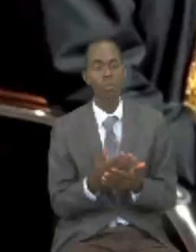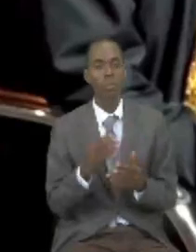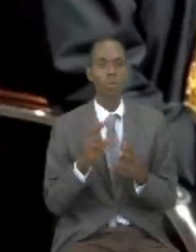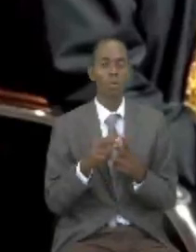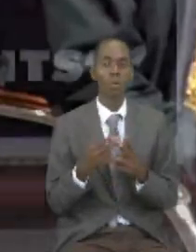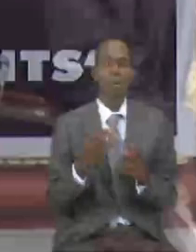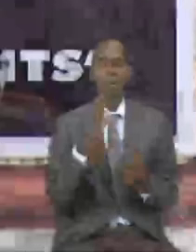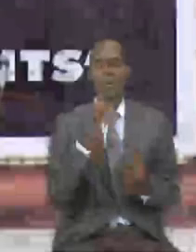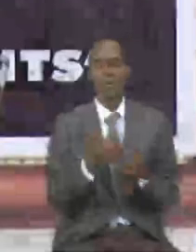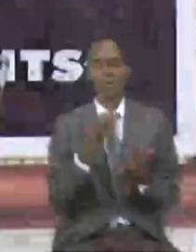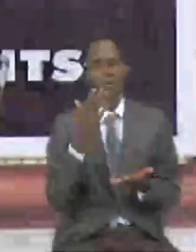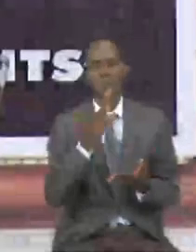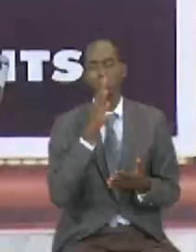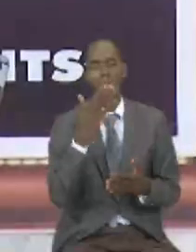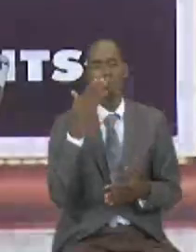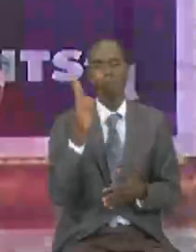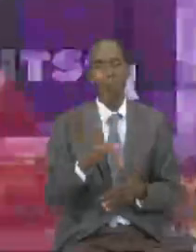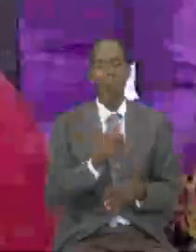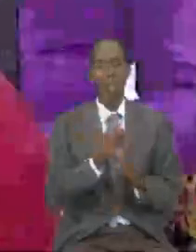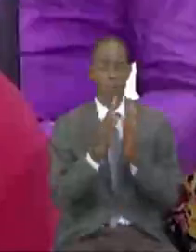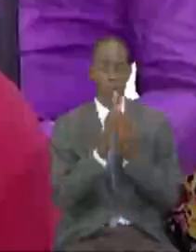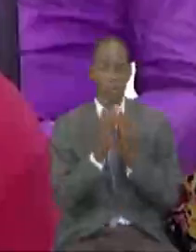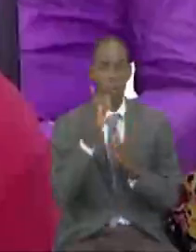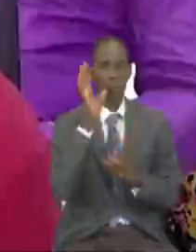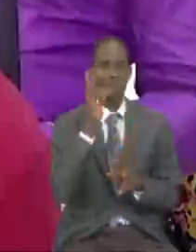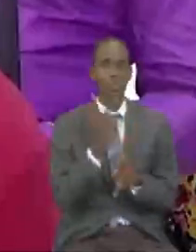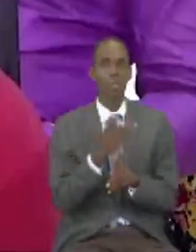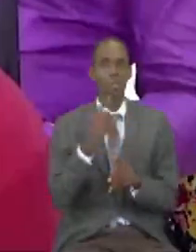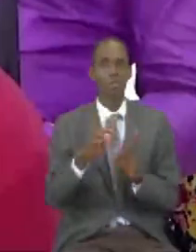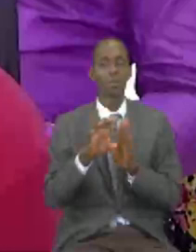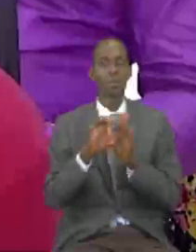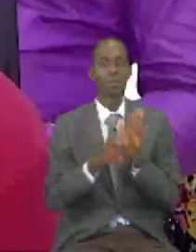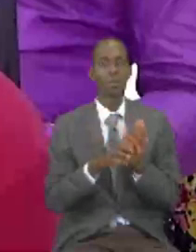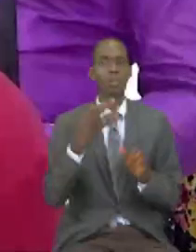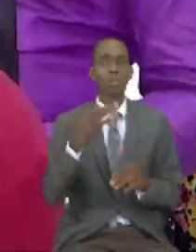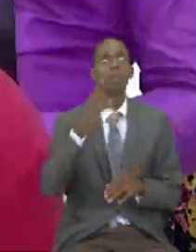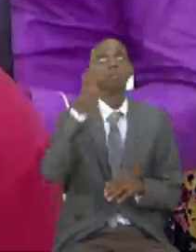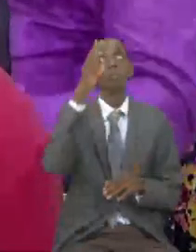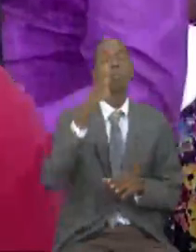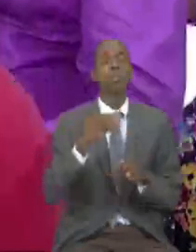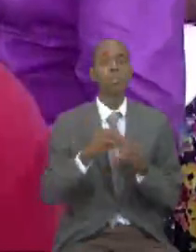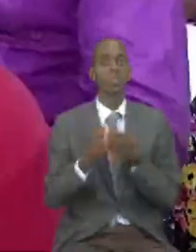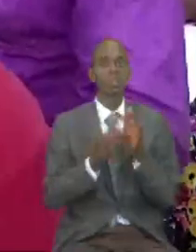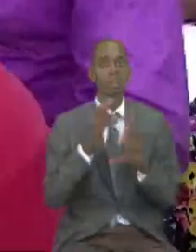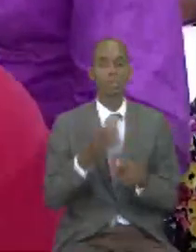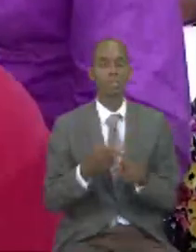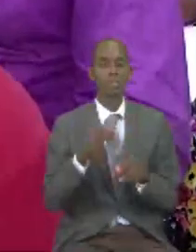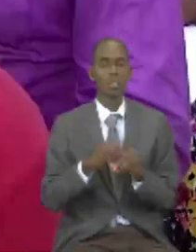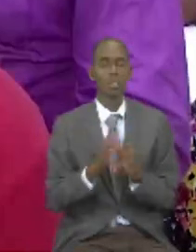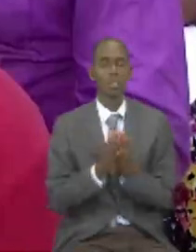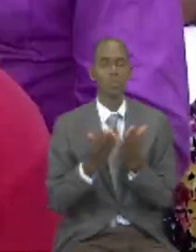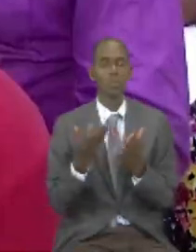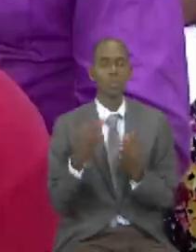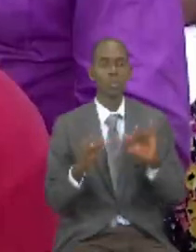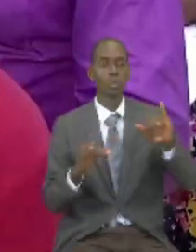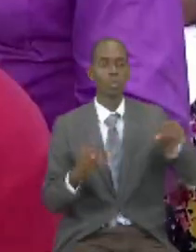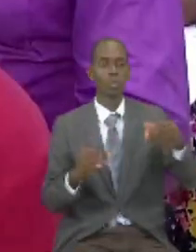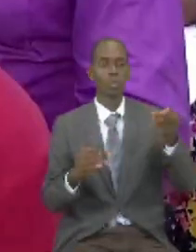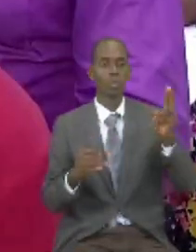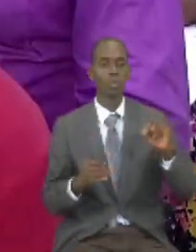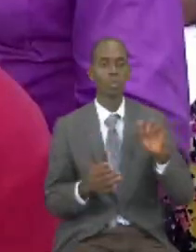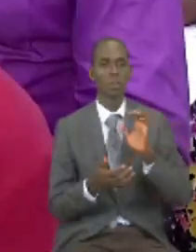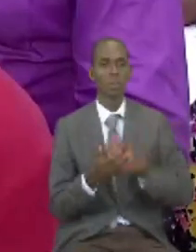soit mal. Je prie que vous obéissiez au commandement de Dieu. Jean